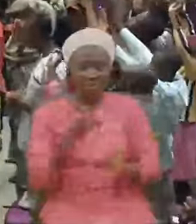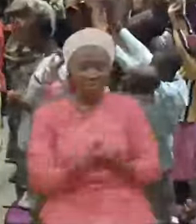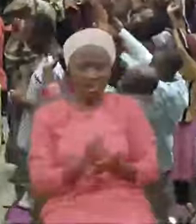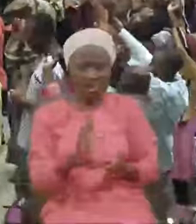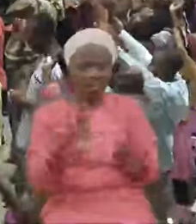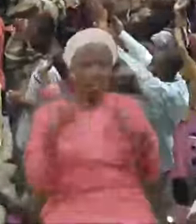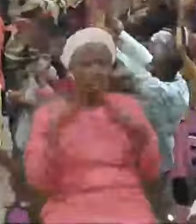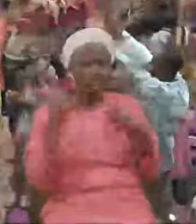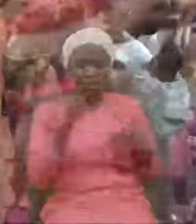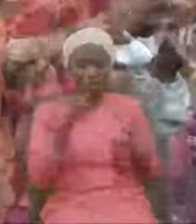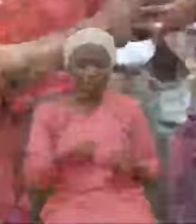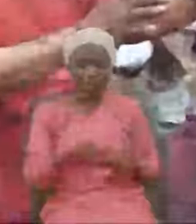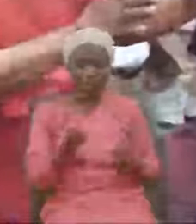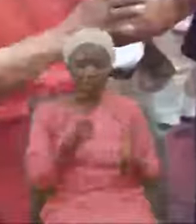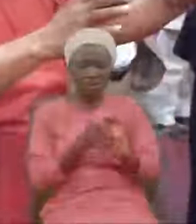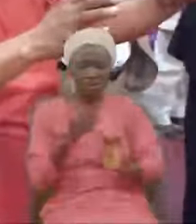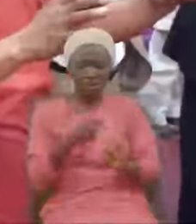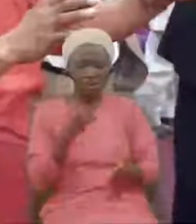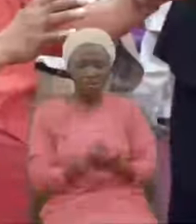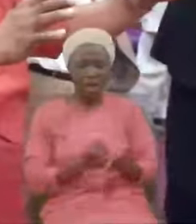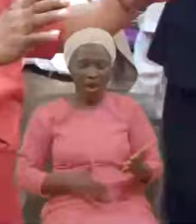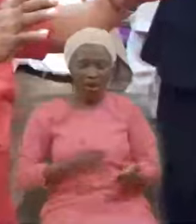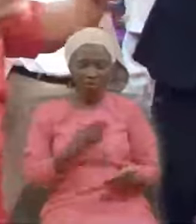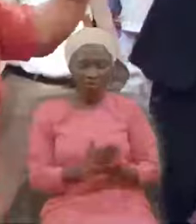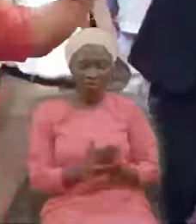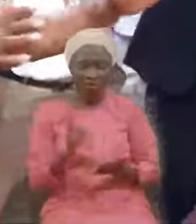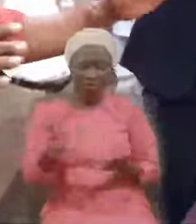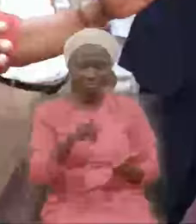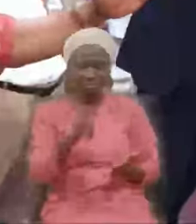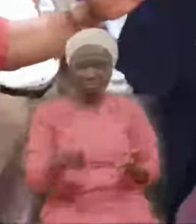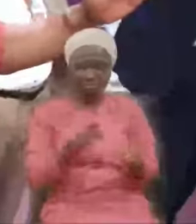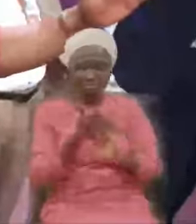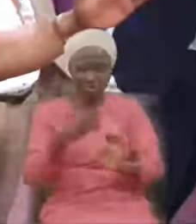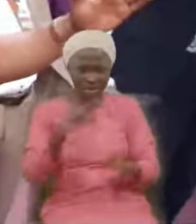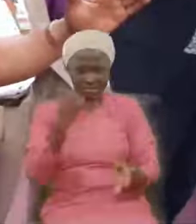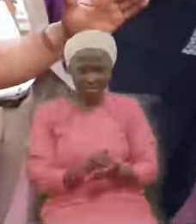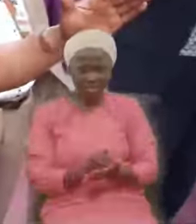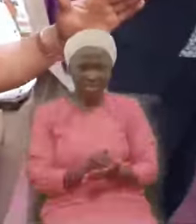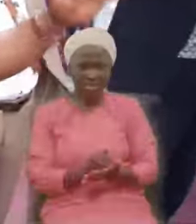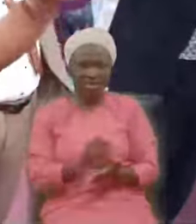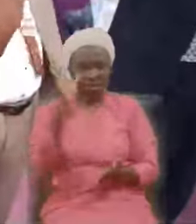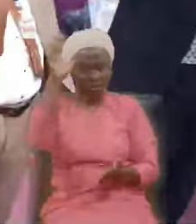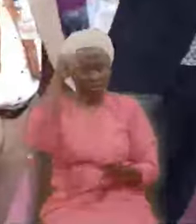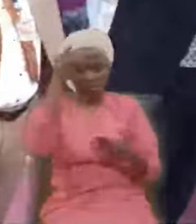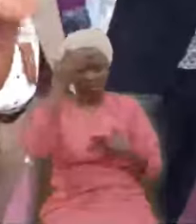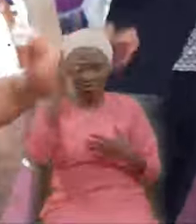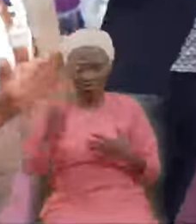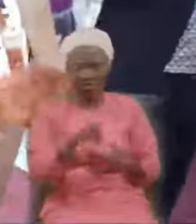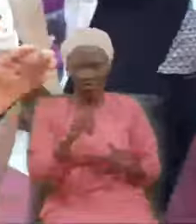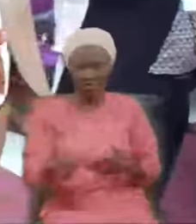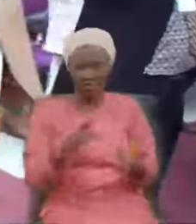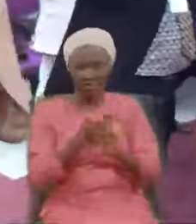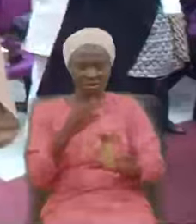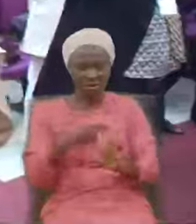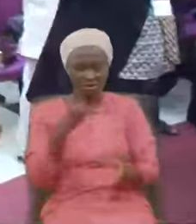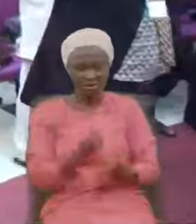sont brisés. La stérilité est anéantie, annulée. Les maladies incurables sont